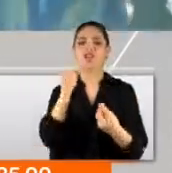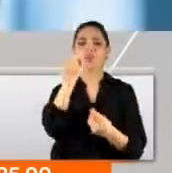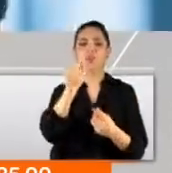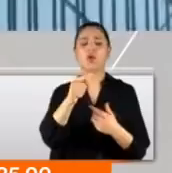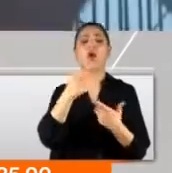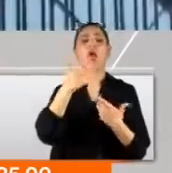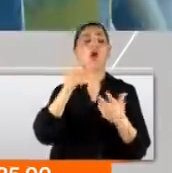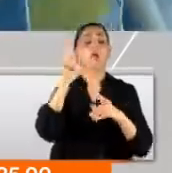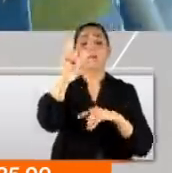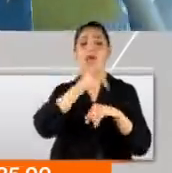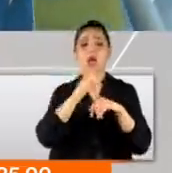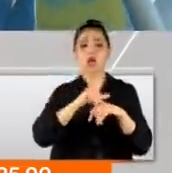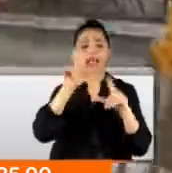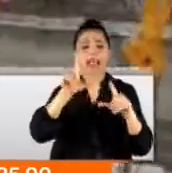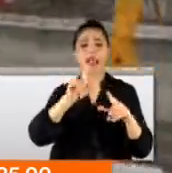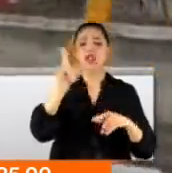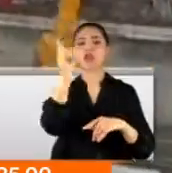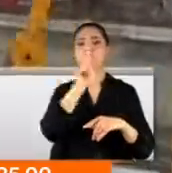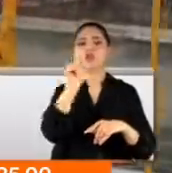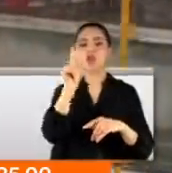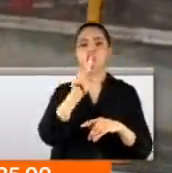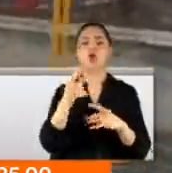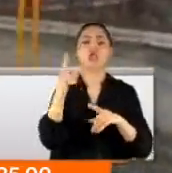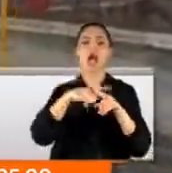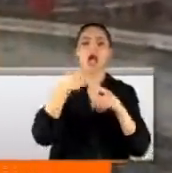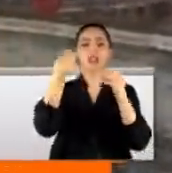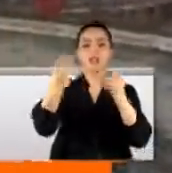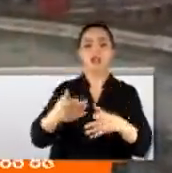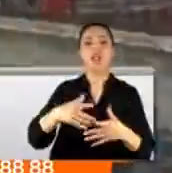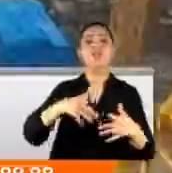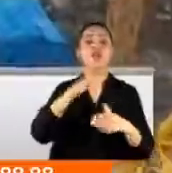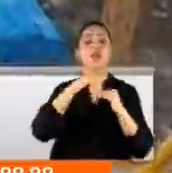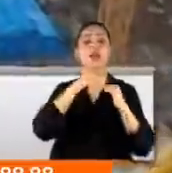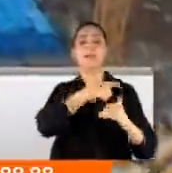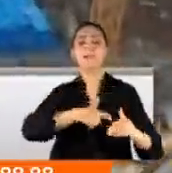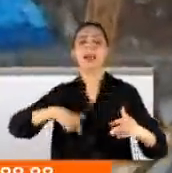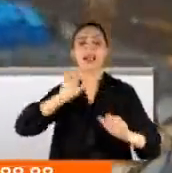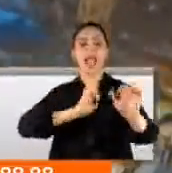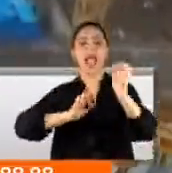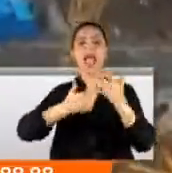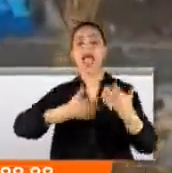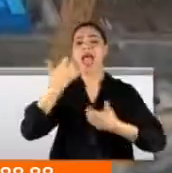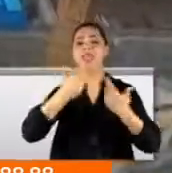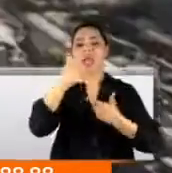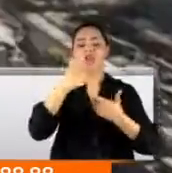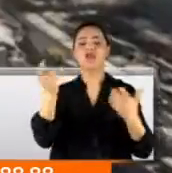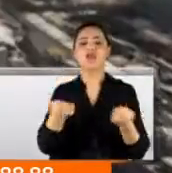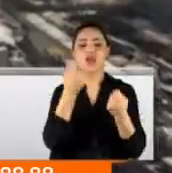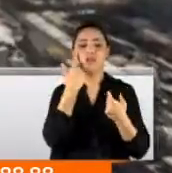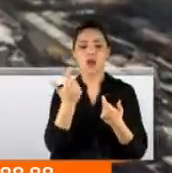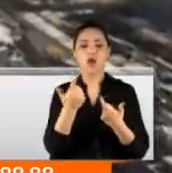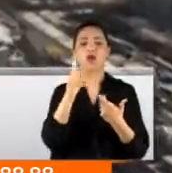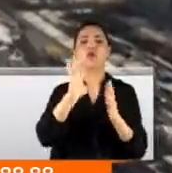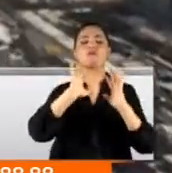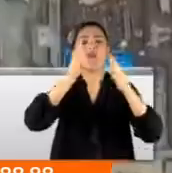üretim ülke ihtiyacının %10'unu karşılayacak. Milli enerji seferberliğiyle Türkiye'nin portföyü daha dengeli ve çeşitli